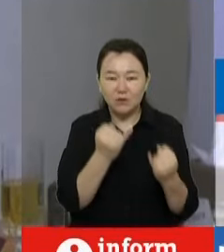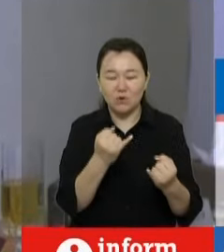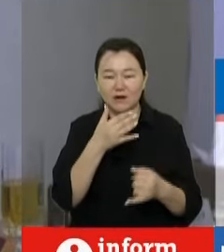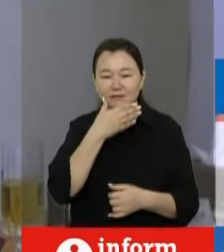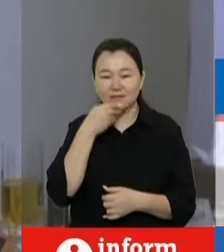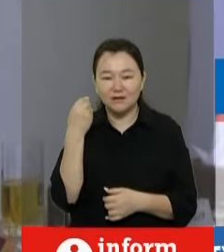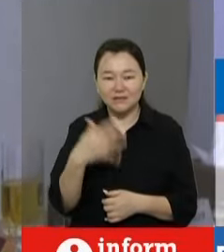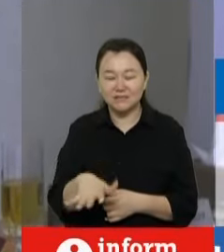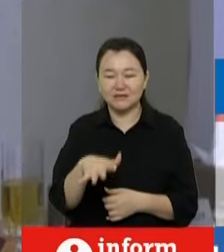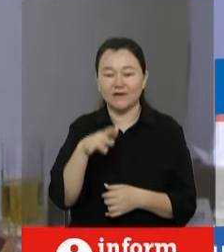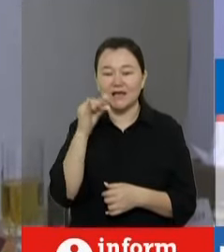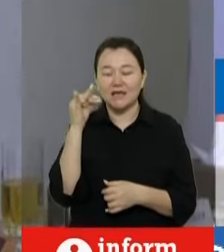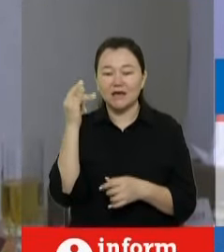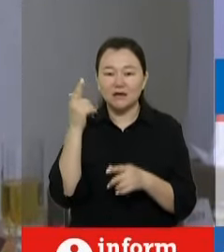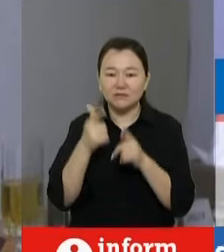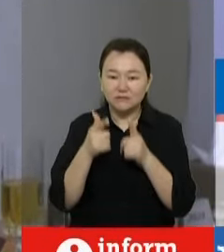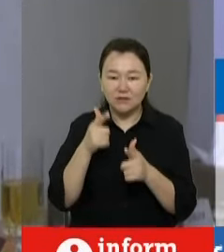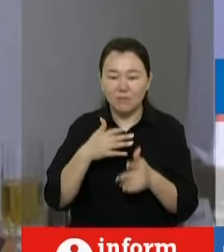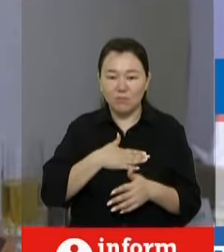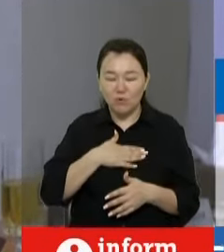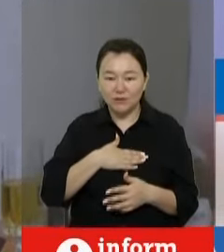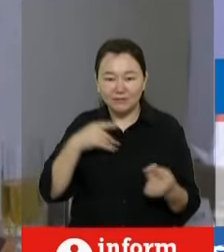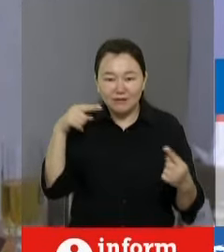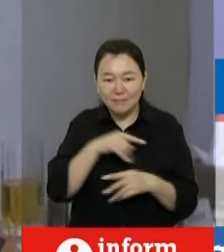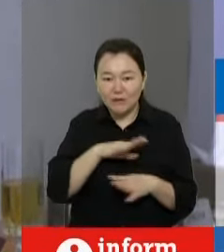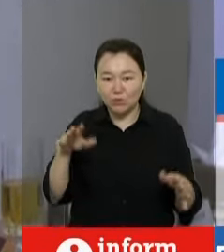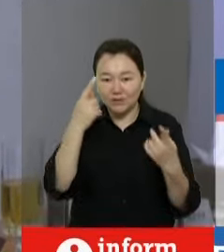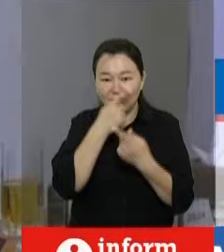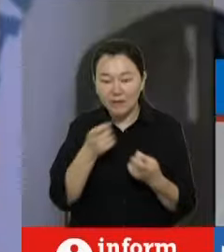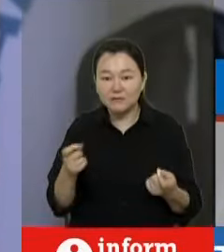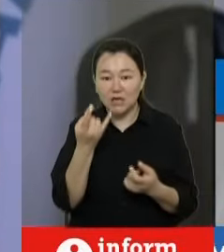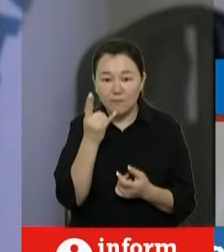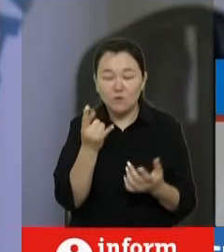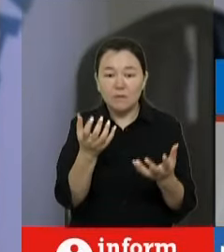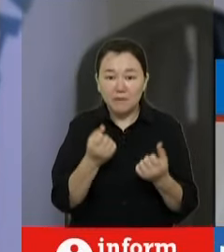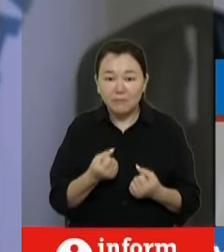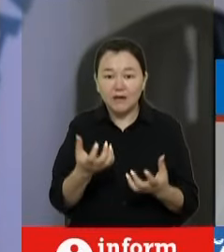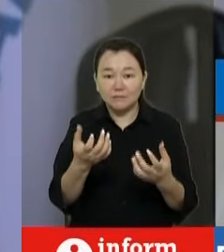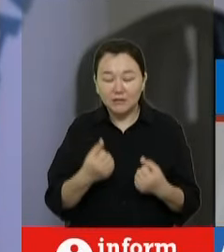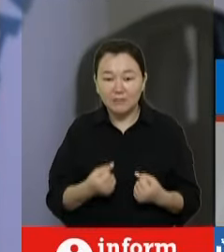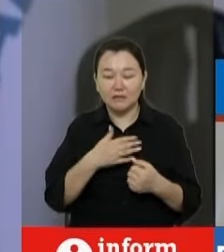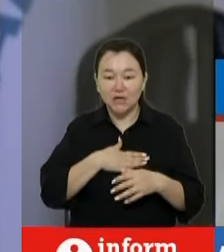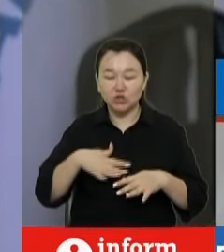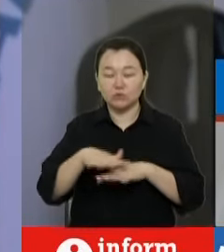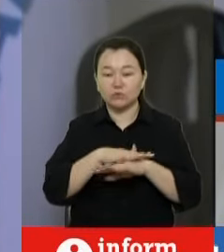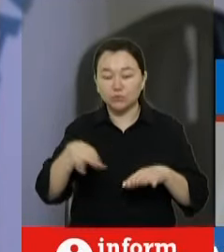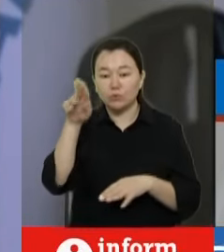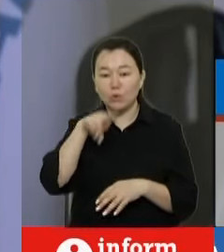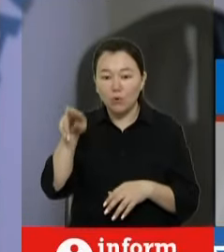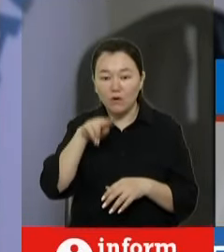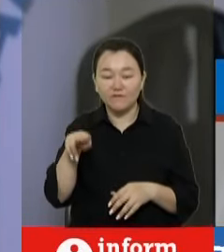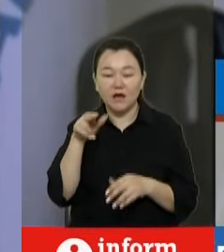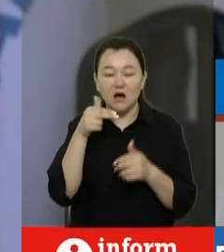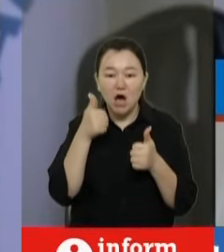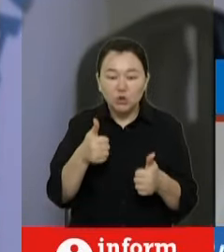әдепсіз, біздің моралімізге сәйкес келмейтін ақпараттың барлығын олар бүгін қабылдап жатыр. Халқымыздың рухани бет-бейнесін сақтау